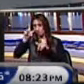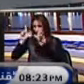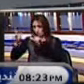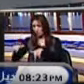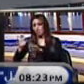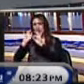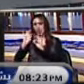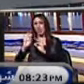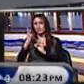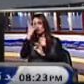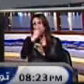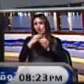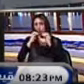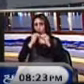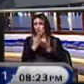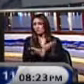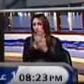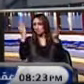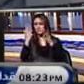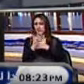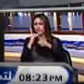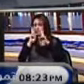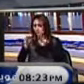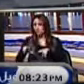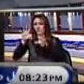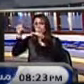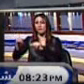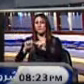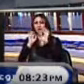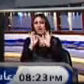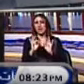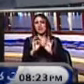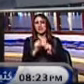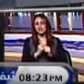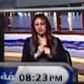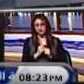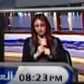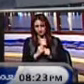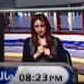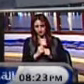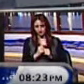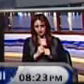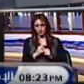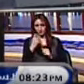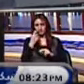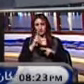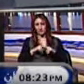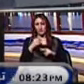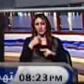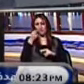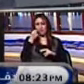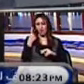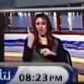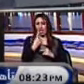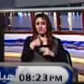السوق بيعمل محاضر للناس المستخدمينها. طيب. وبيساعد في الكشف عليها. دكتور حسن، عايز اعرف دلوقتي المواطن العادي يعرف ازاي ان